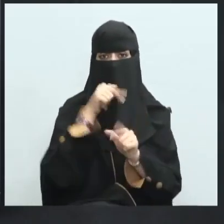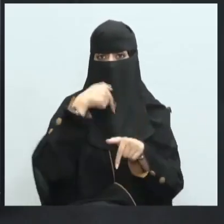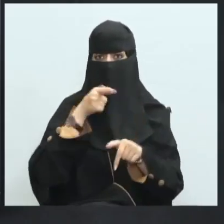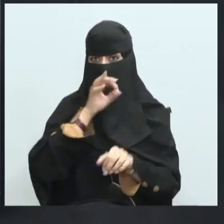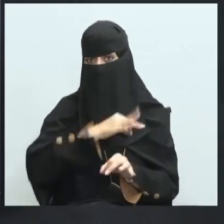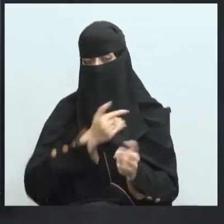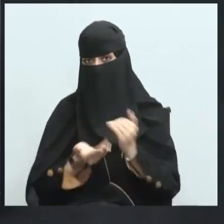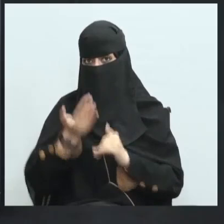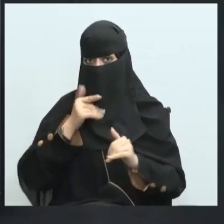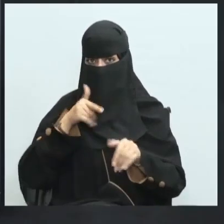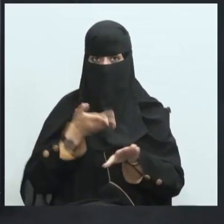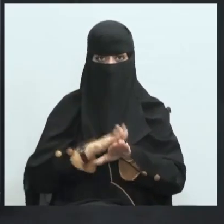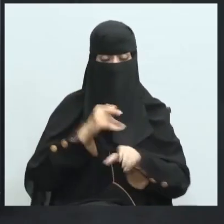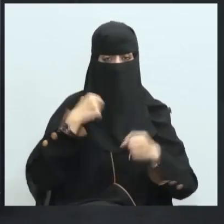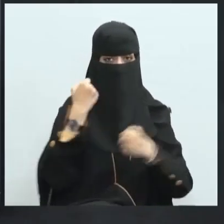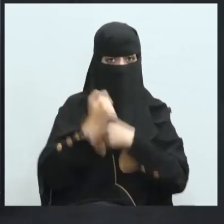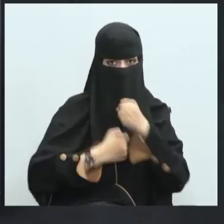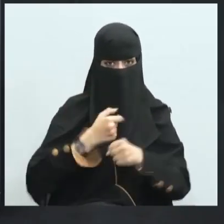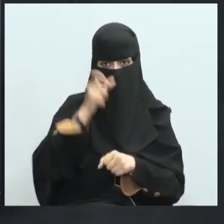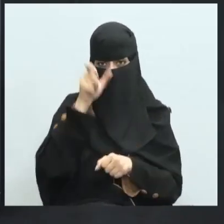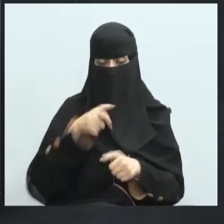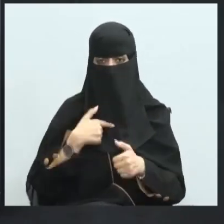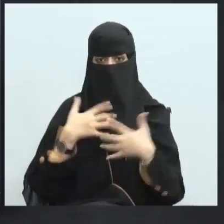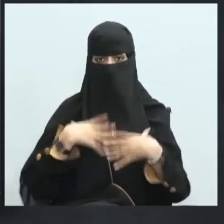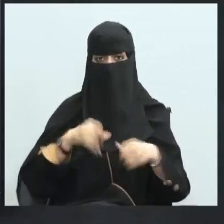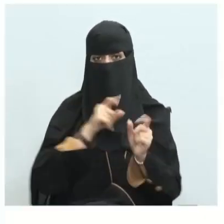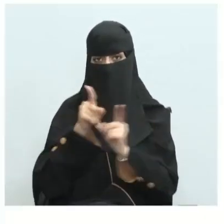وقبل ذلك على الممارس الصحي